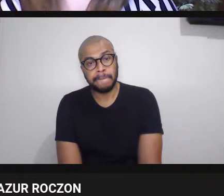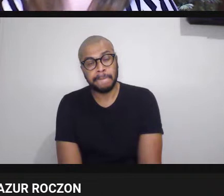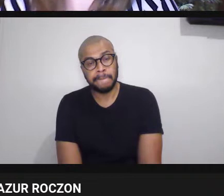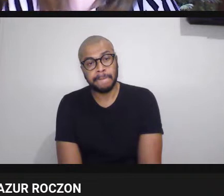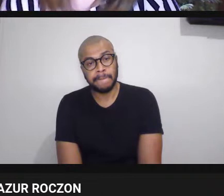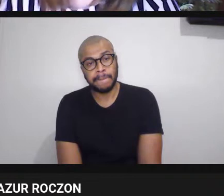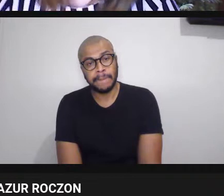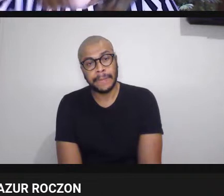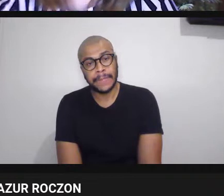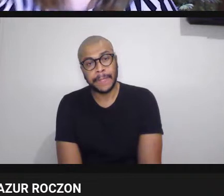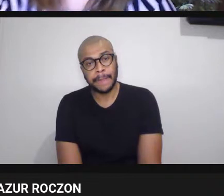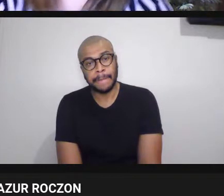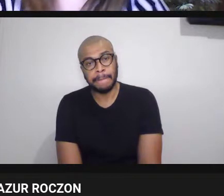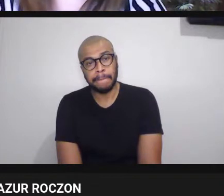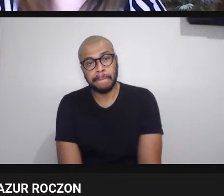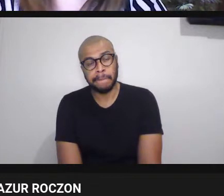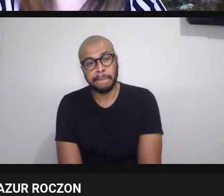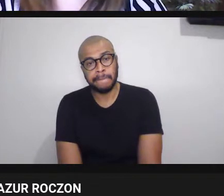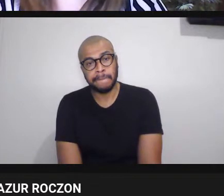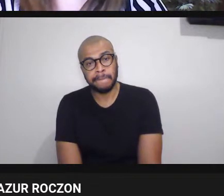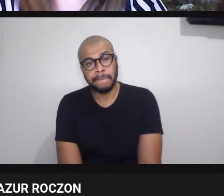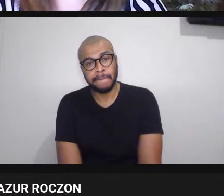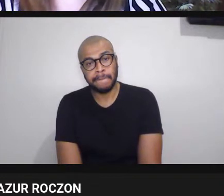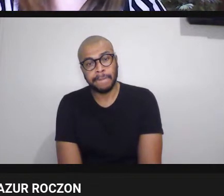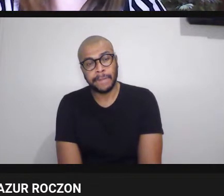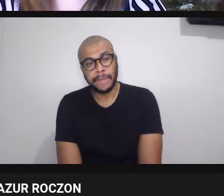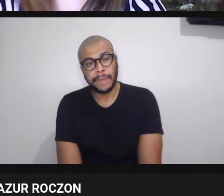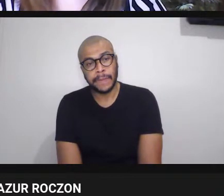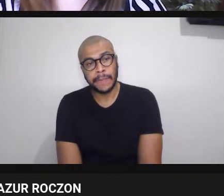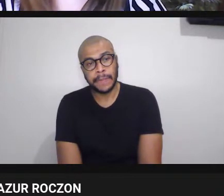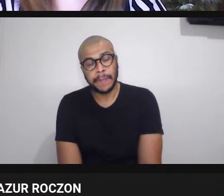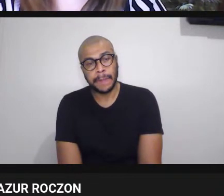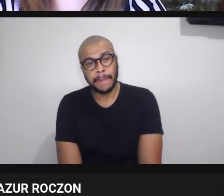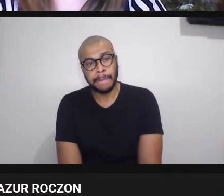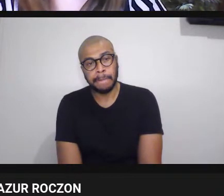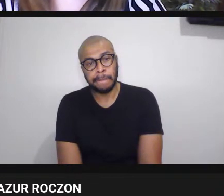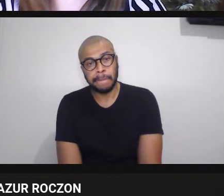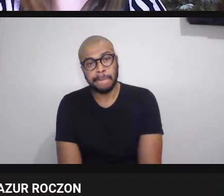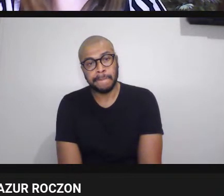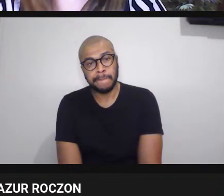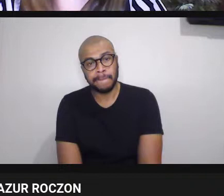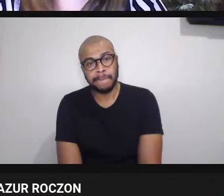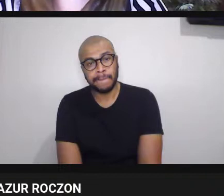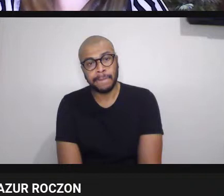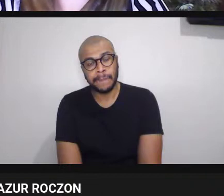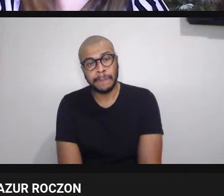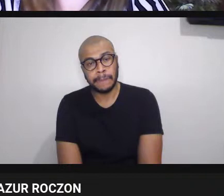też nie jestem pewna. To należałoby sprawdzić, skąd takie nazwisko z podstawą Rocz.